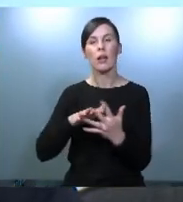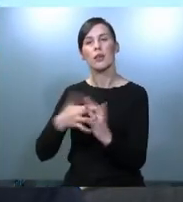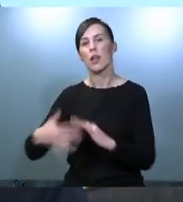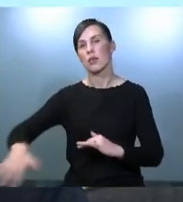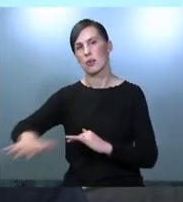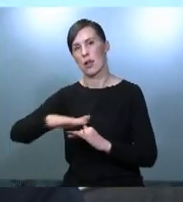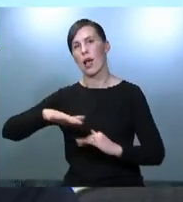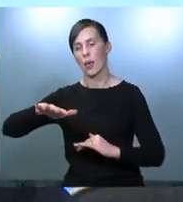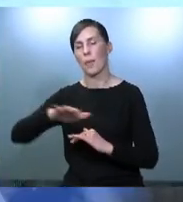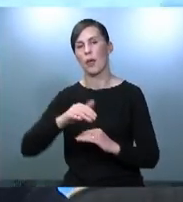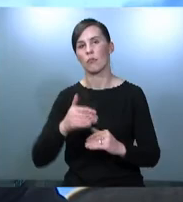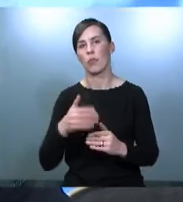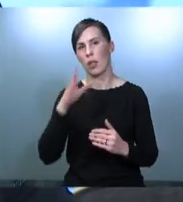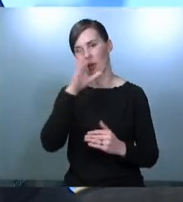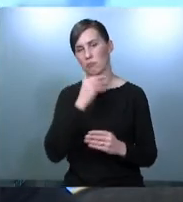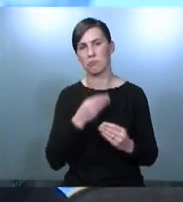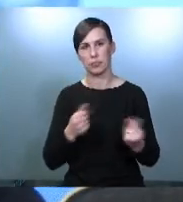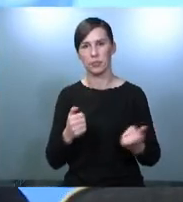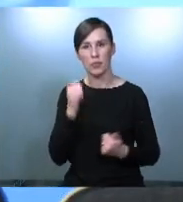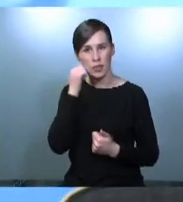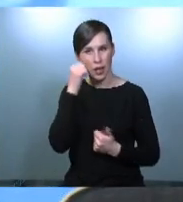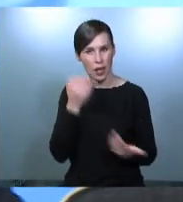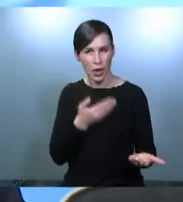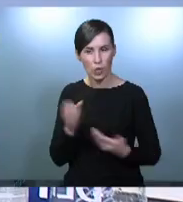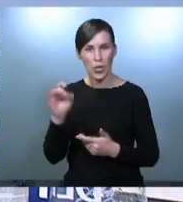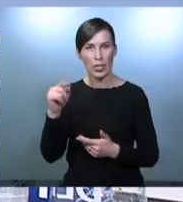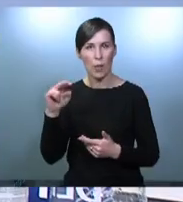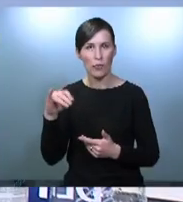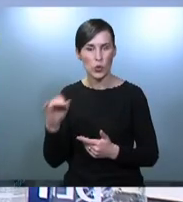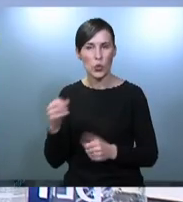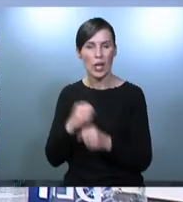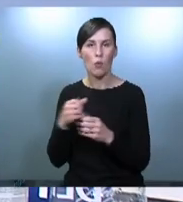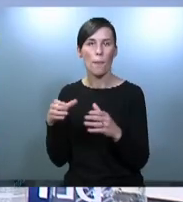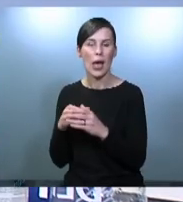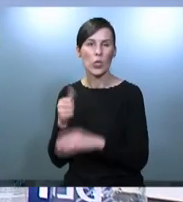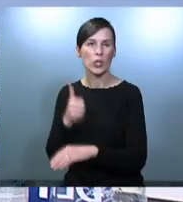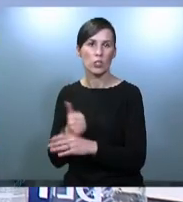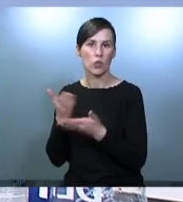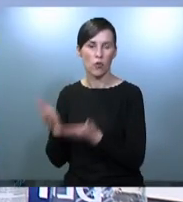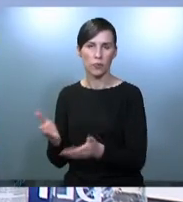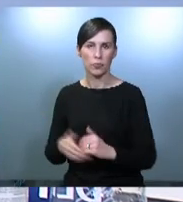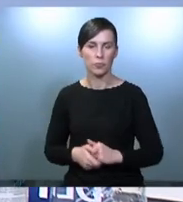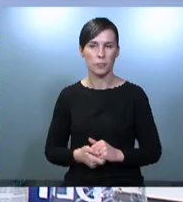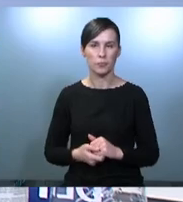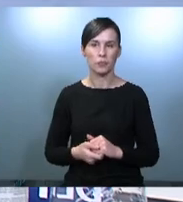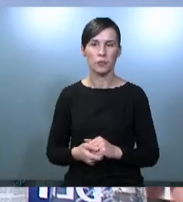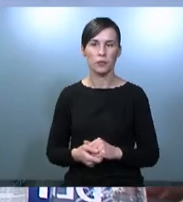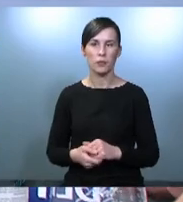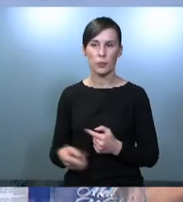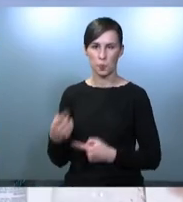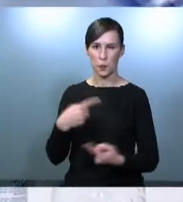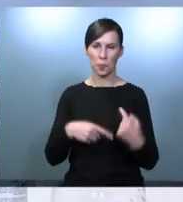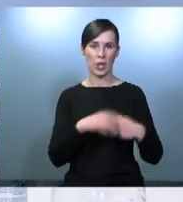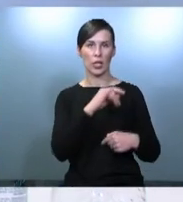mūsų krašto gyventojus. Nu va, ačiū labai Jozo Gidamavičiui, darbo partijos atstovai. Vėl grįžtame prie